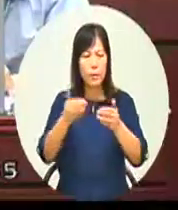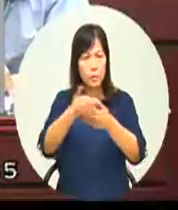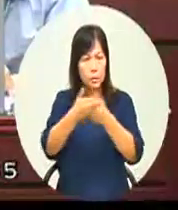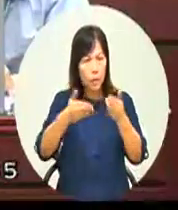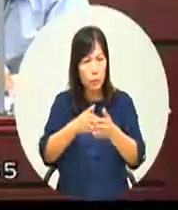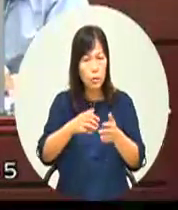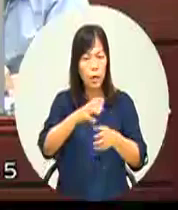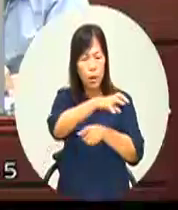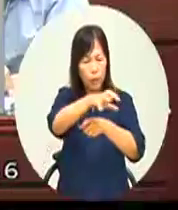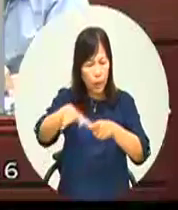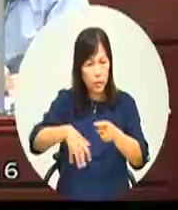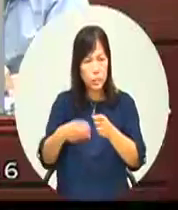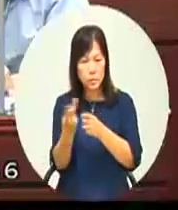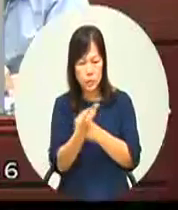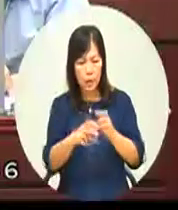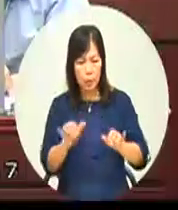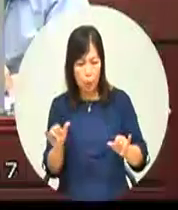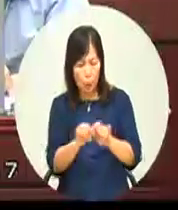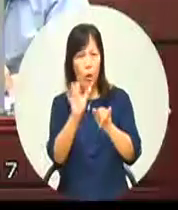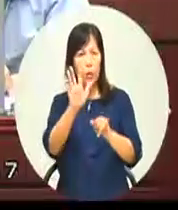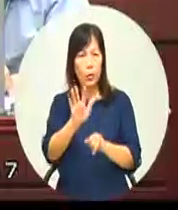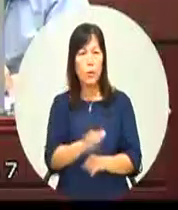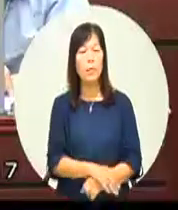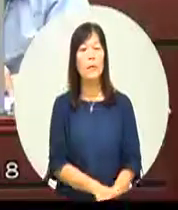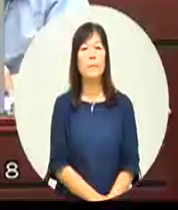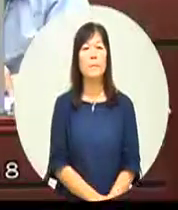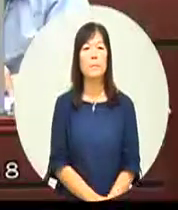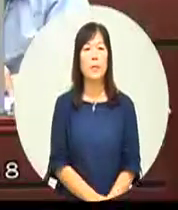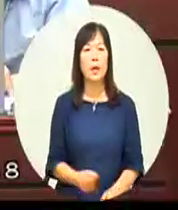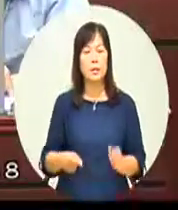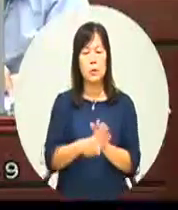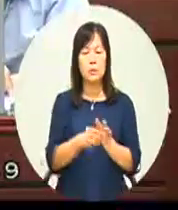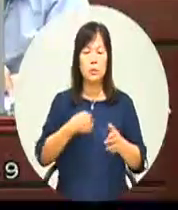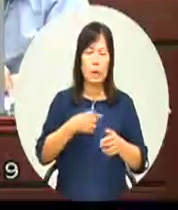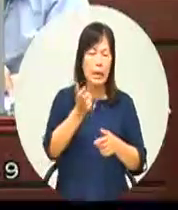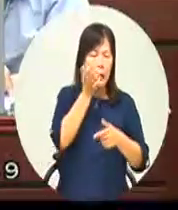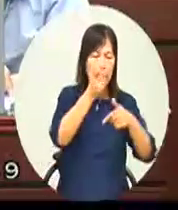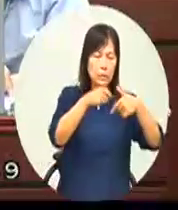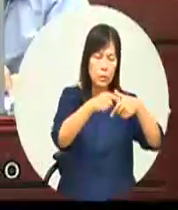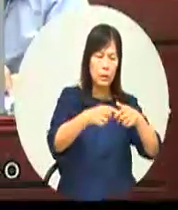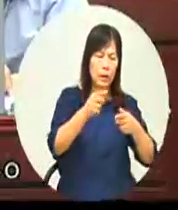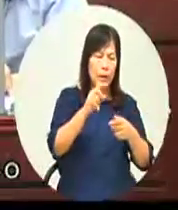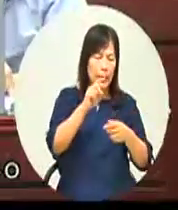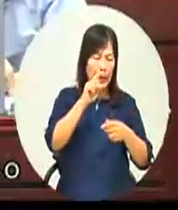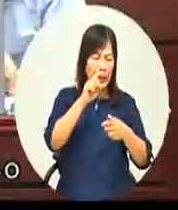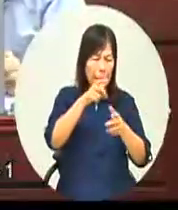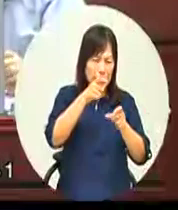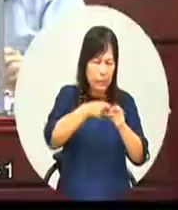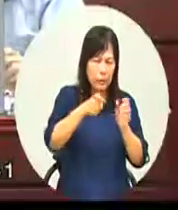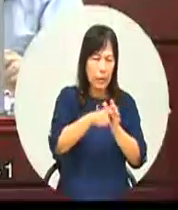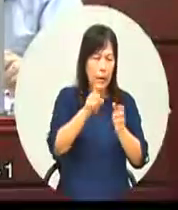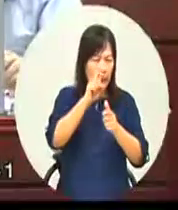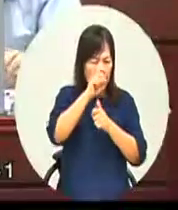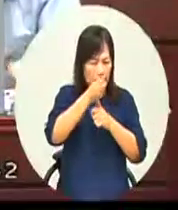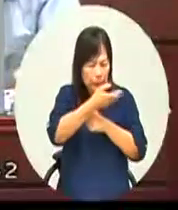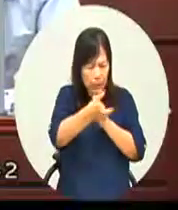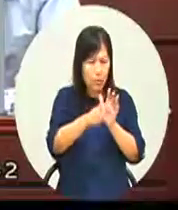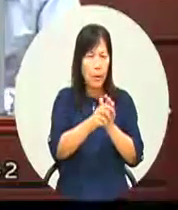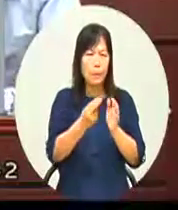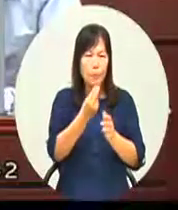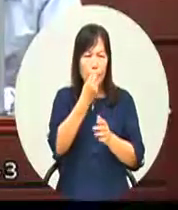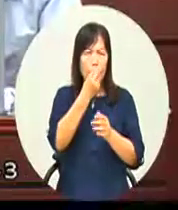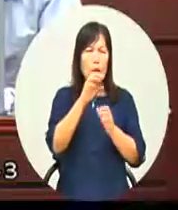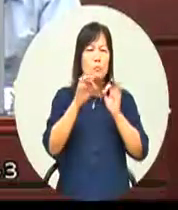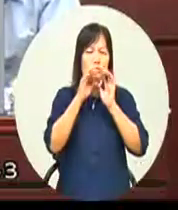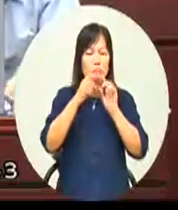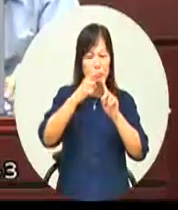跟环境面向上的冲击。比如说我们使用石化汽油，因为污染，然后会造成空气的品